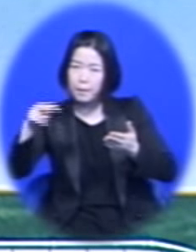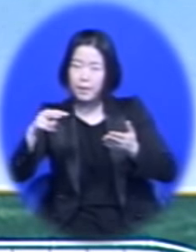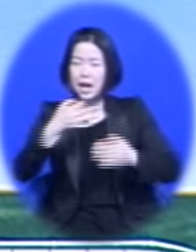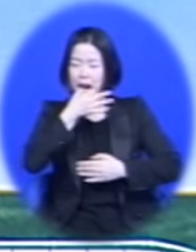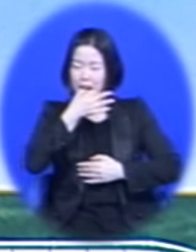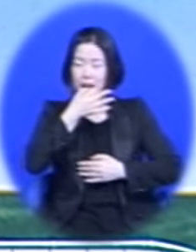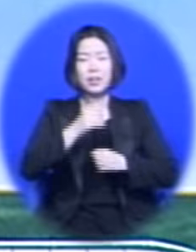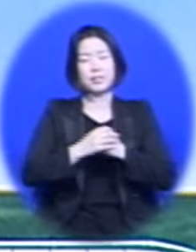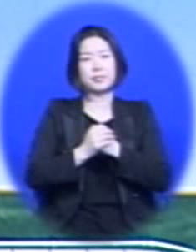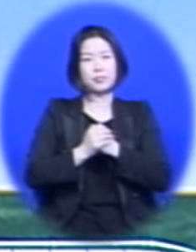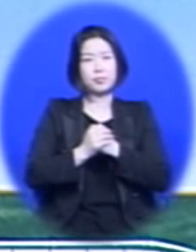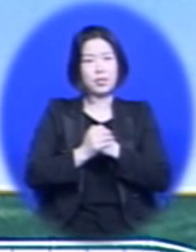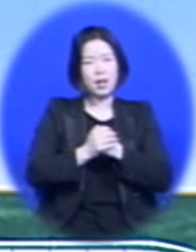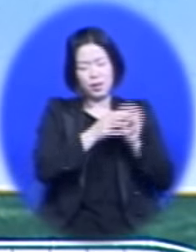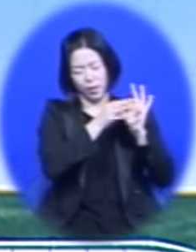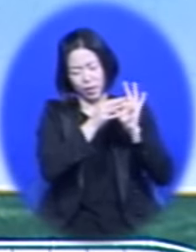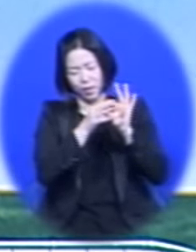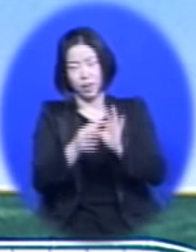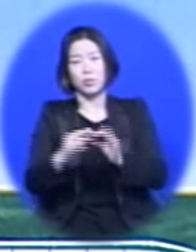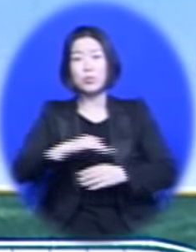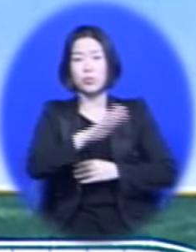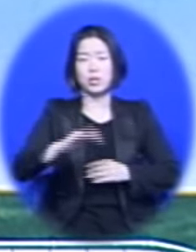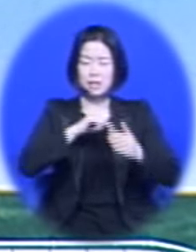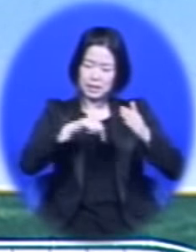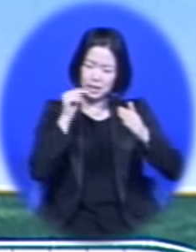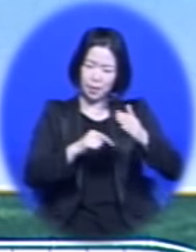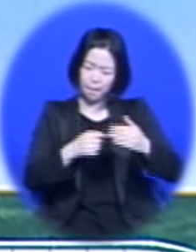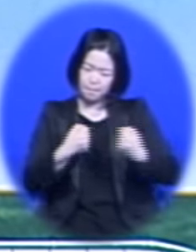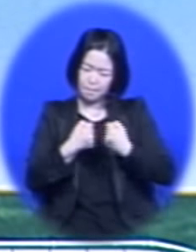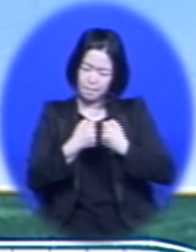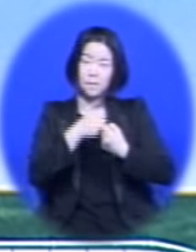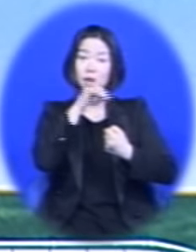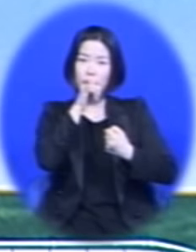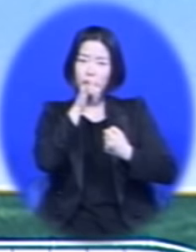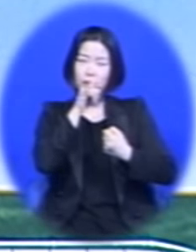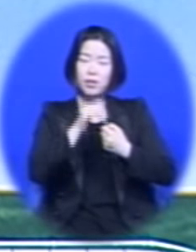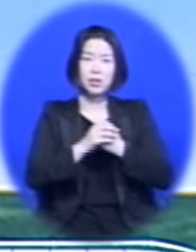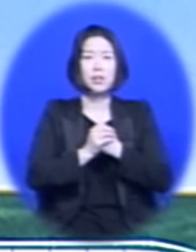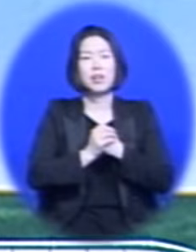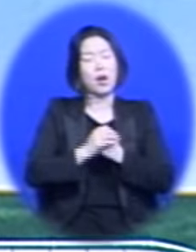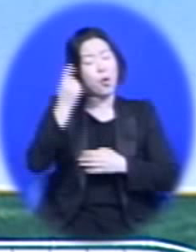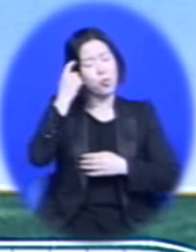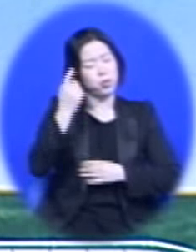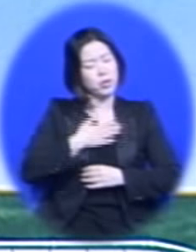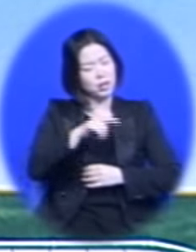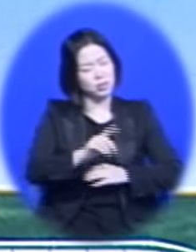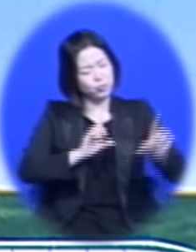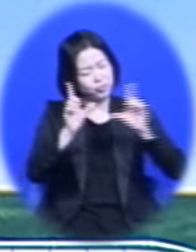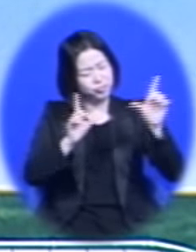욕망, 끊임없이 우리는 내적인 싸움을 싸우고 있습니다. 왜 나는 이